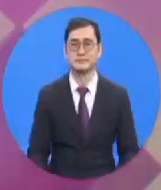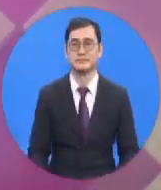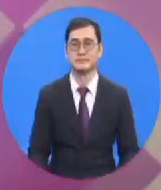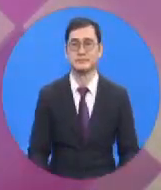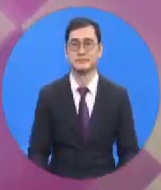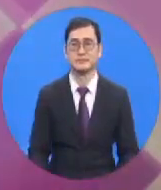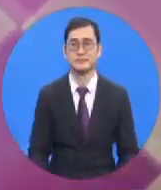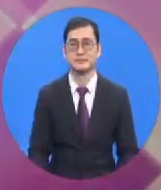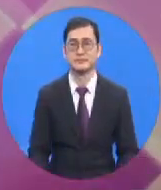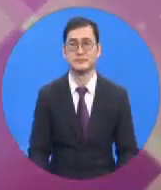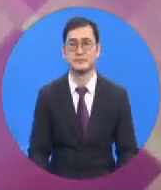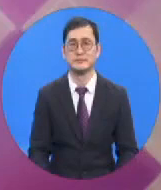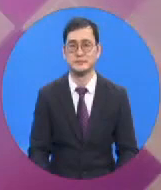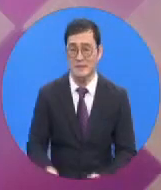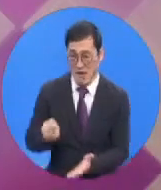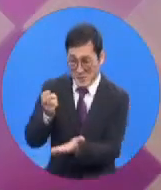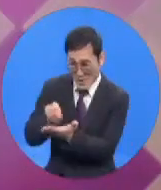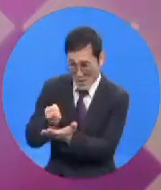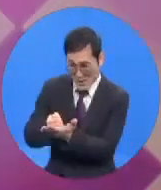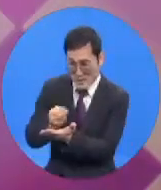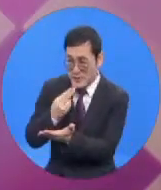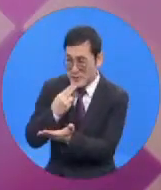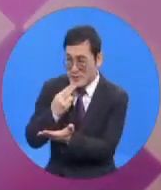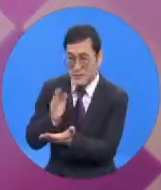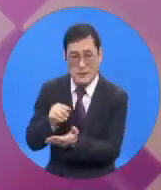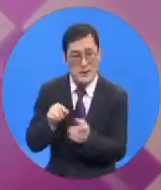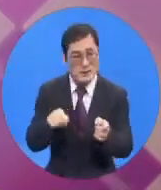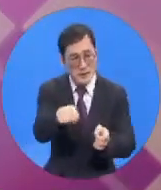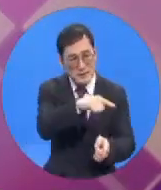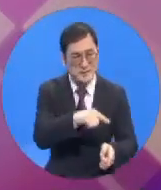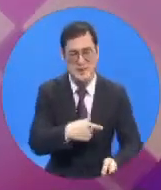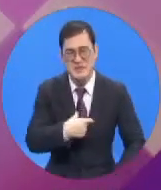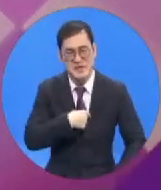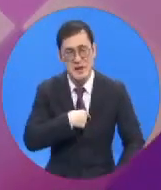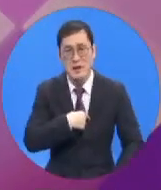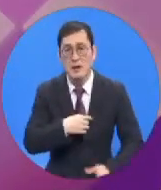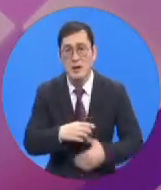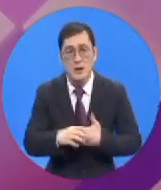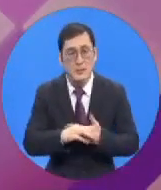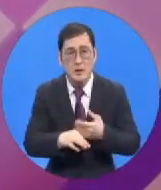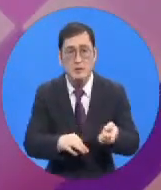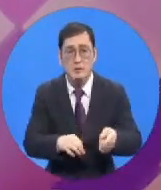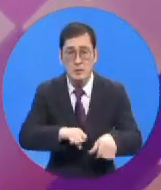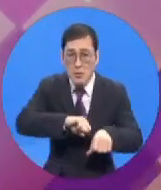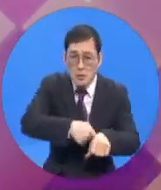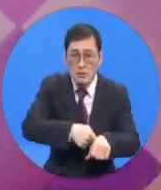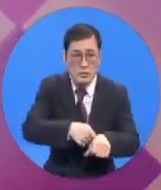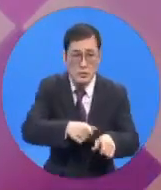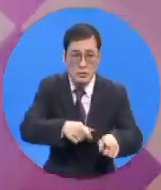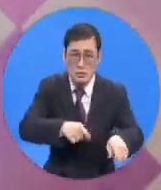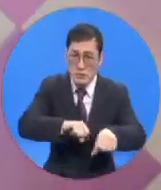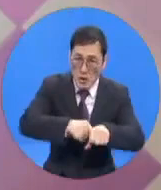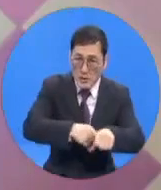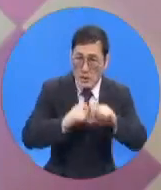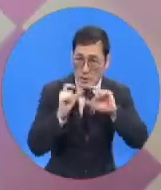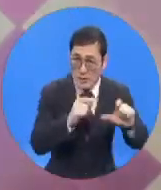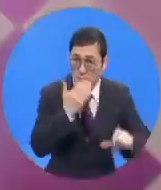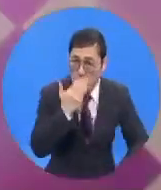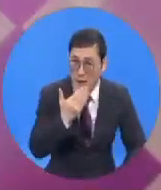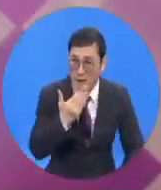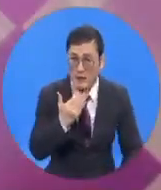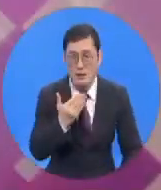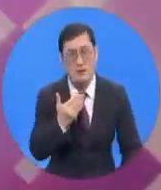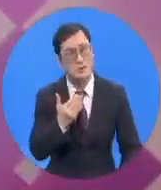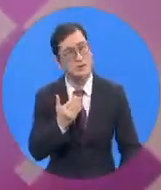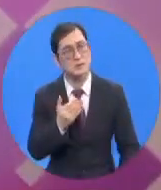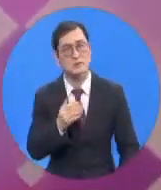건데 과연 자발적 협조 말고 어디까지 강제할 수 있느냐 이런 이제 물음을 던져주는 판결이 아닌가 싶은데